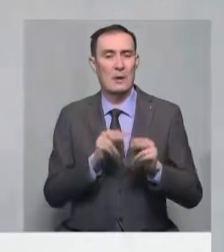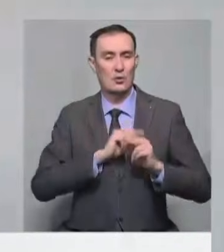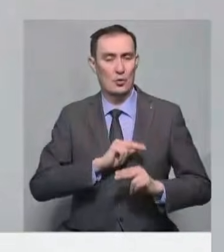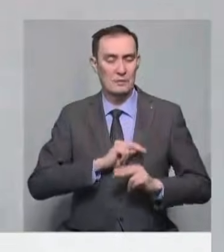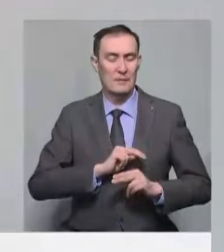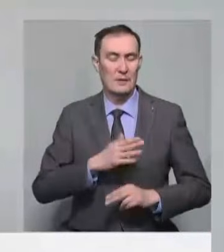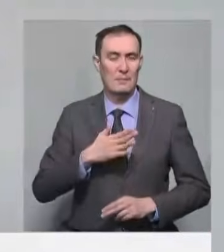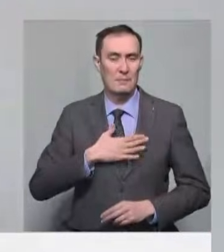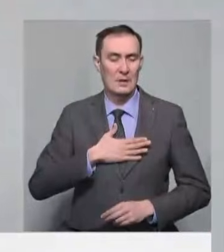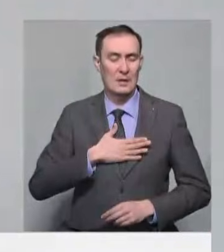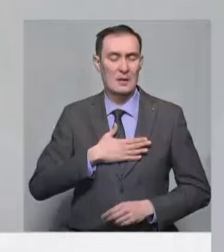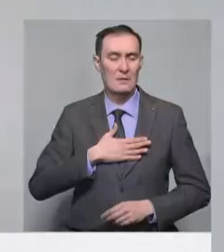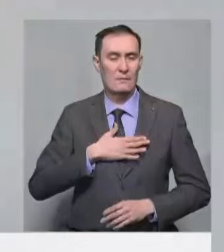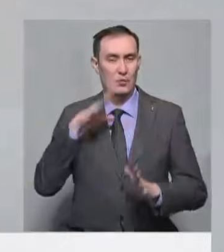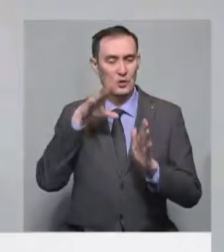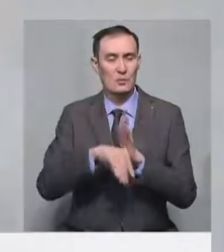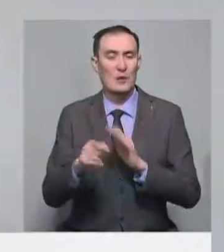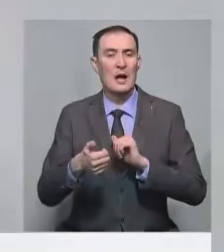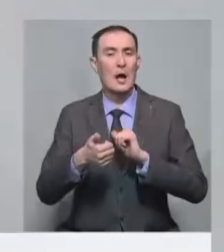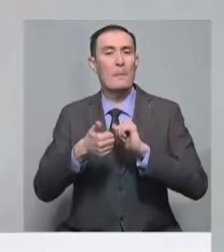первую очередь подразумеваем это трансфер